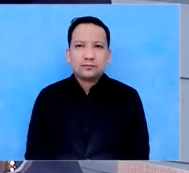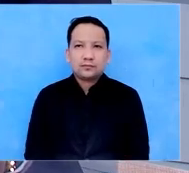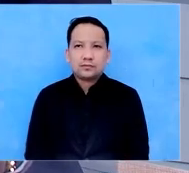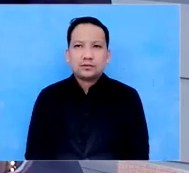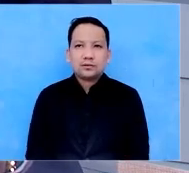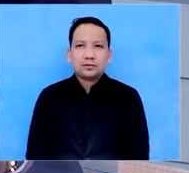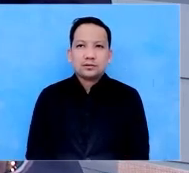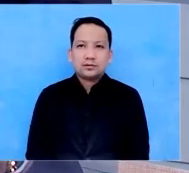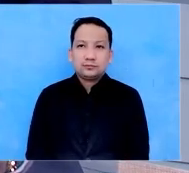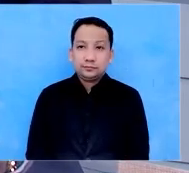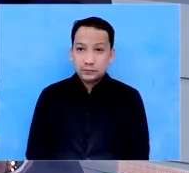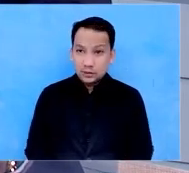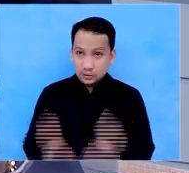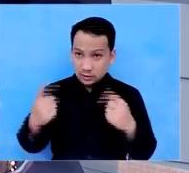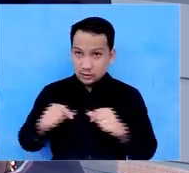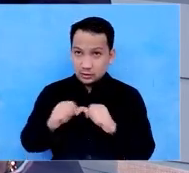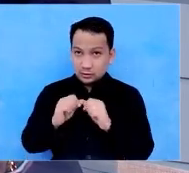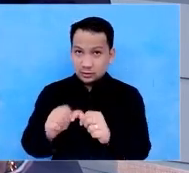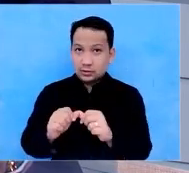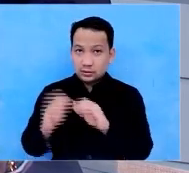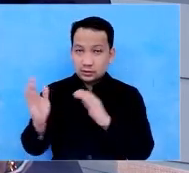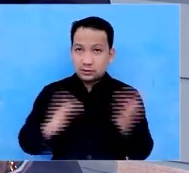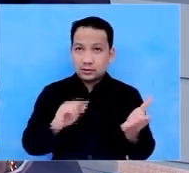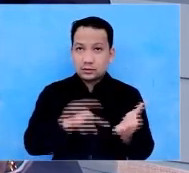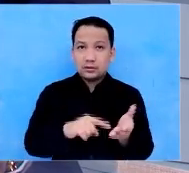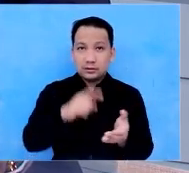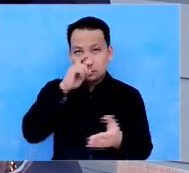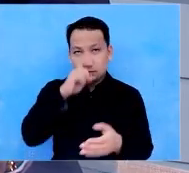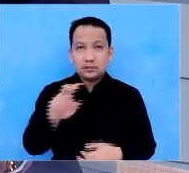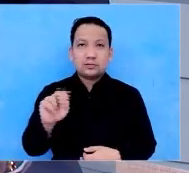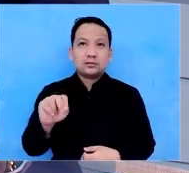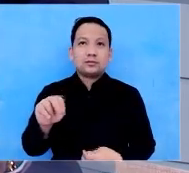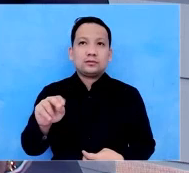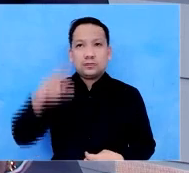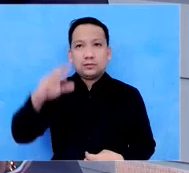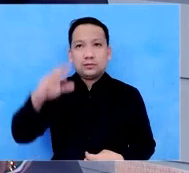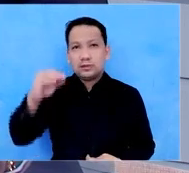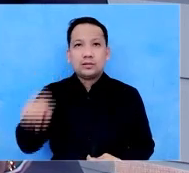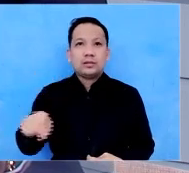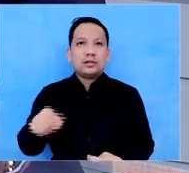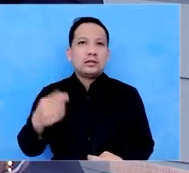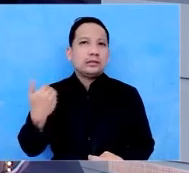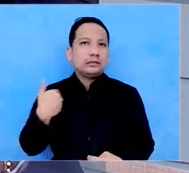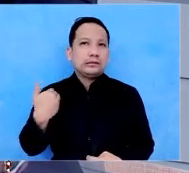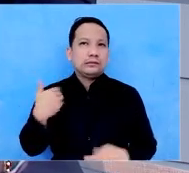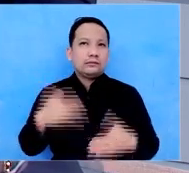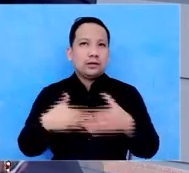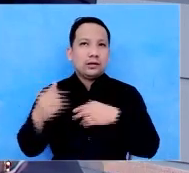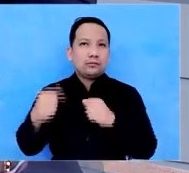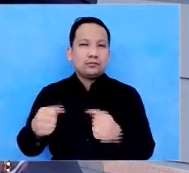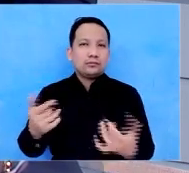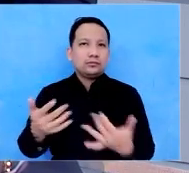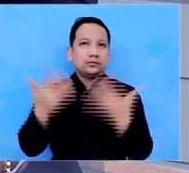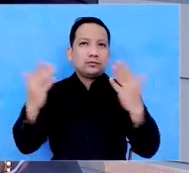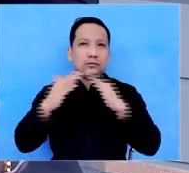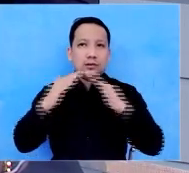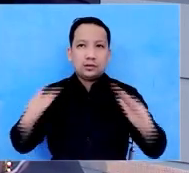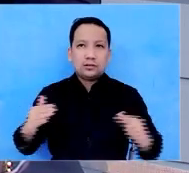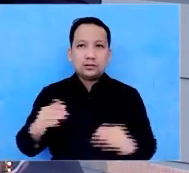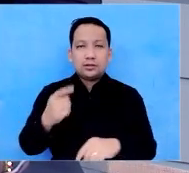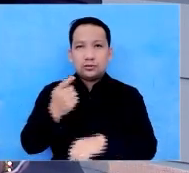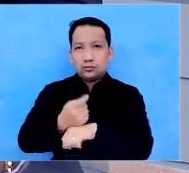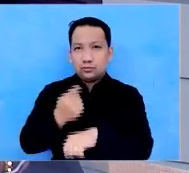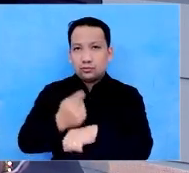Sa trahedya na patay ang 12 anyos na lalaki nang hindi makalabas sa nasusunog nilang bahay sa Tondo,